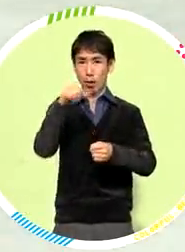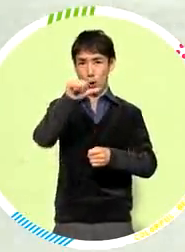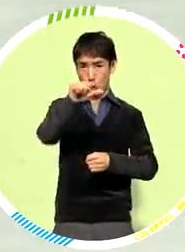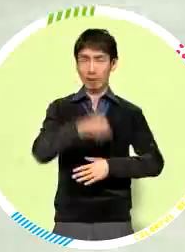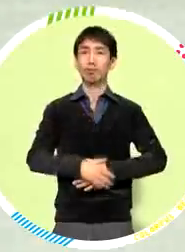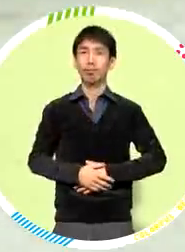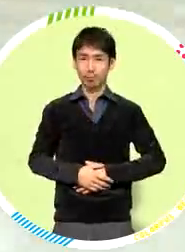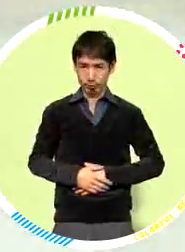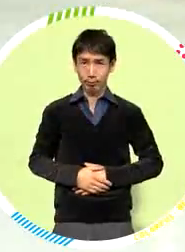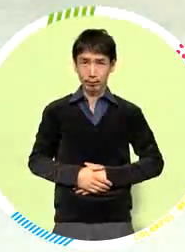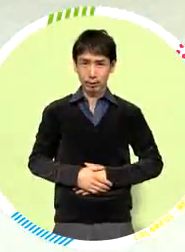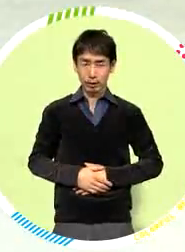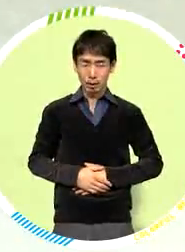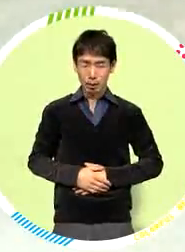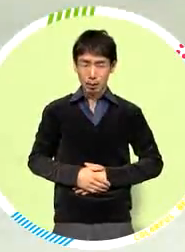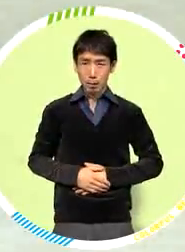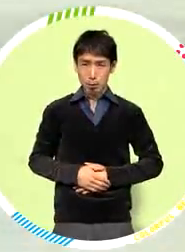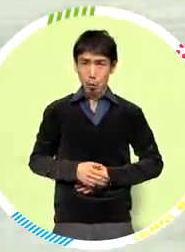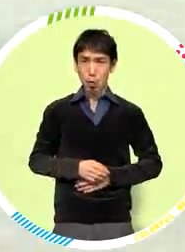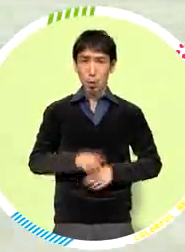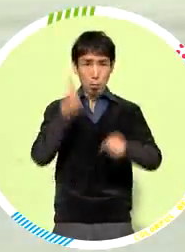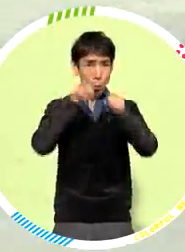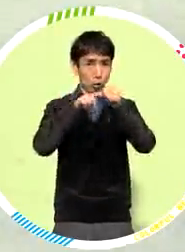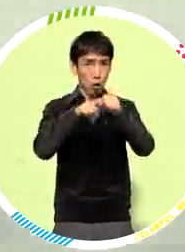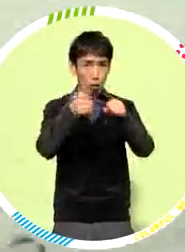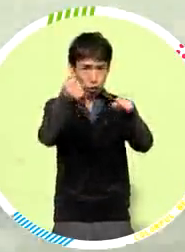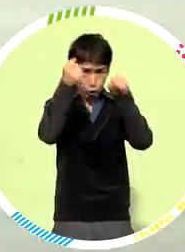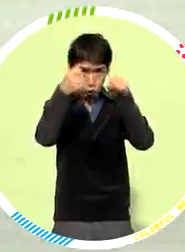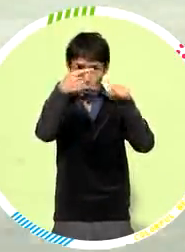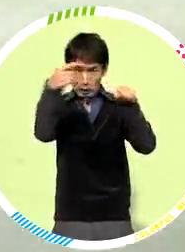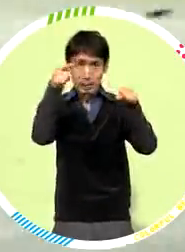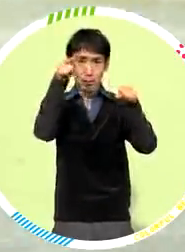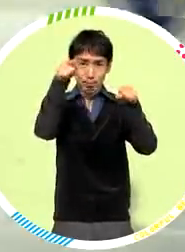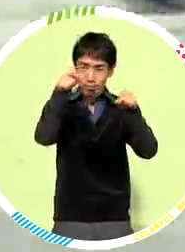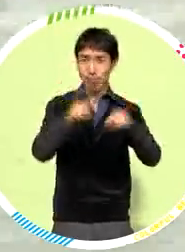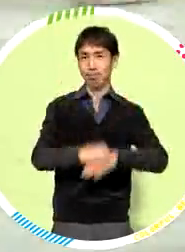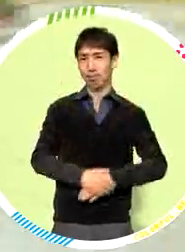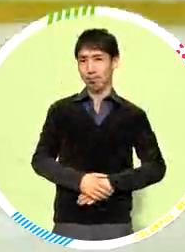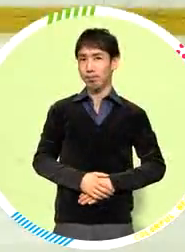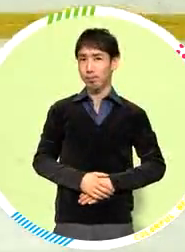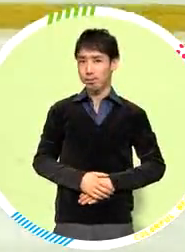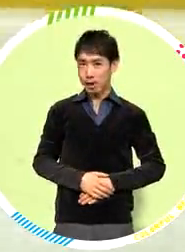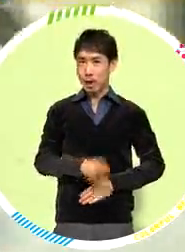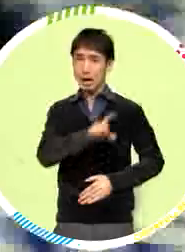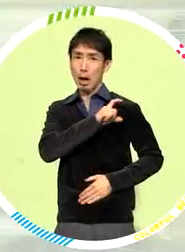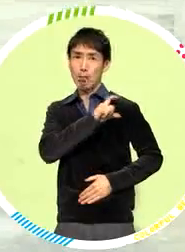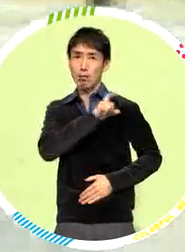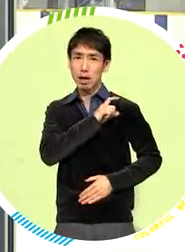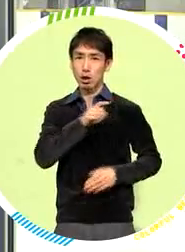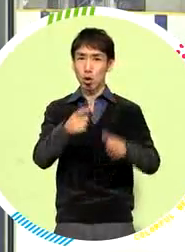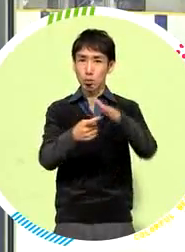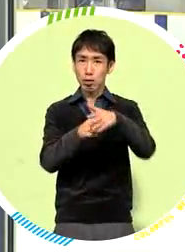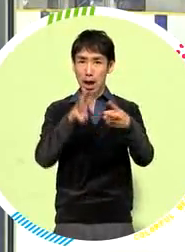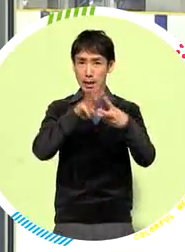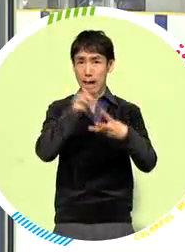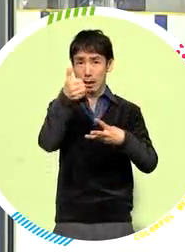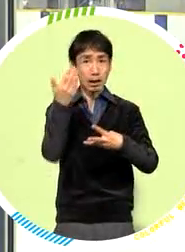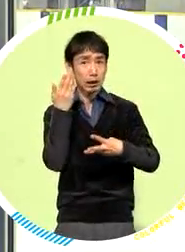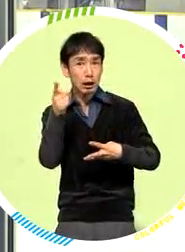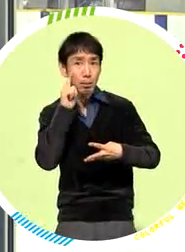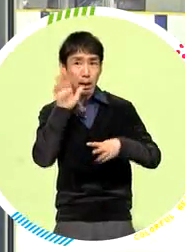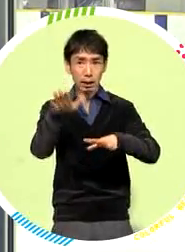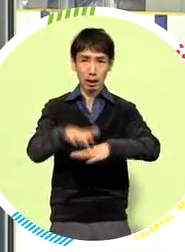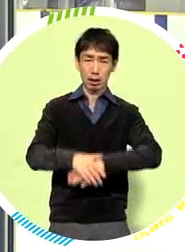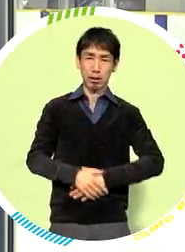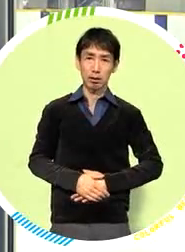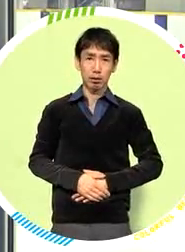ね。念願の優勝に向けてキャプテンを務める倉田龍一選手にお話を伺いました。 まず結果は